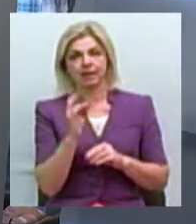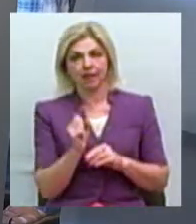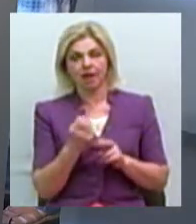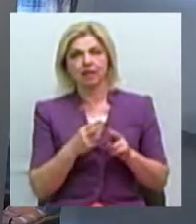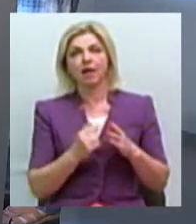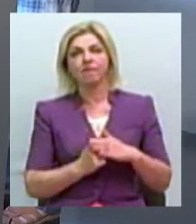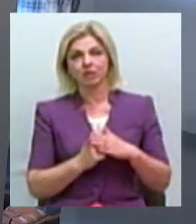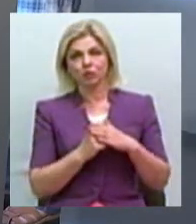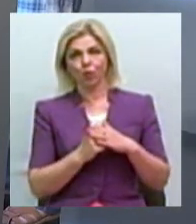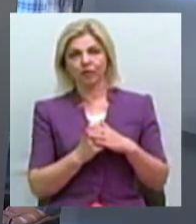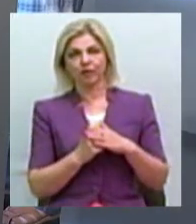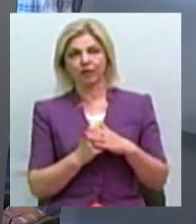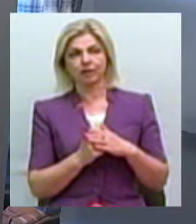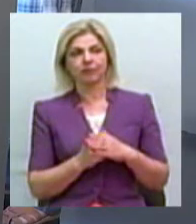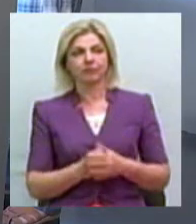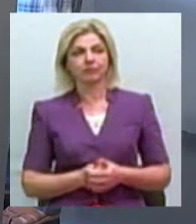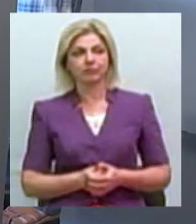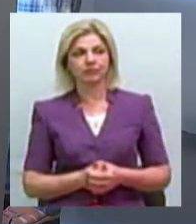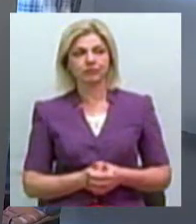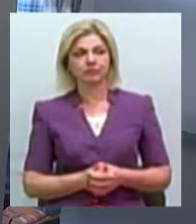основе лежит